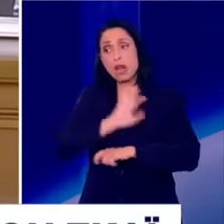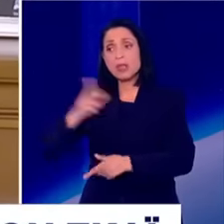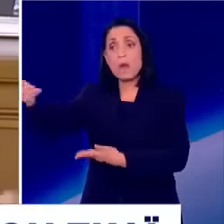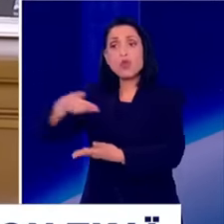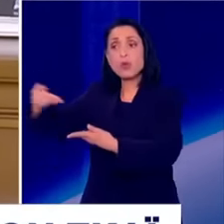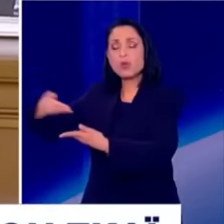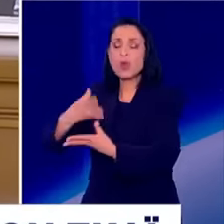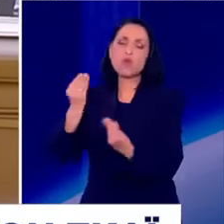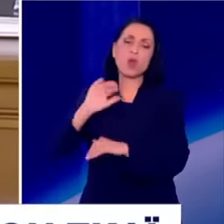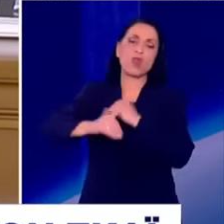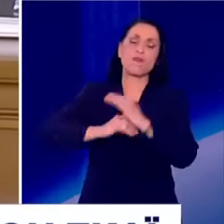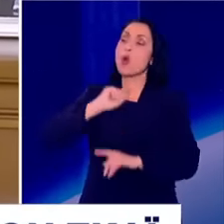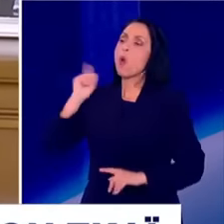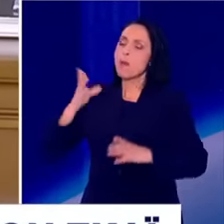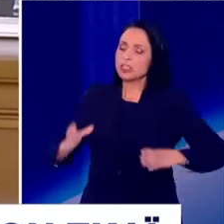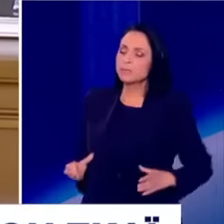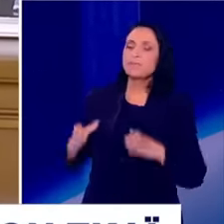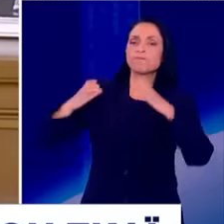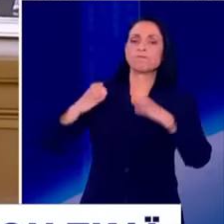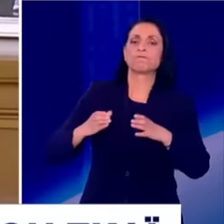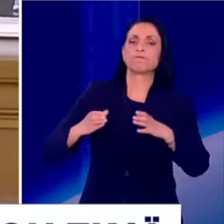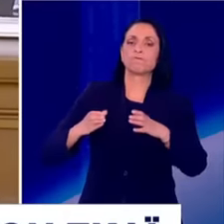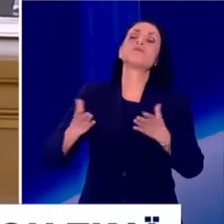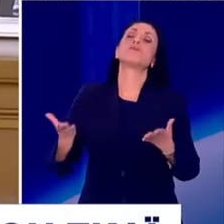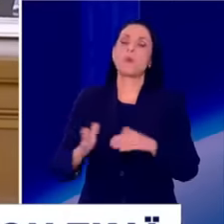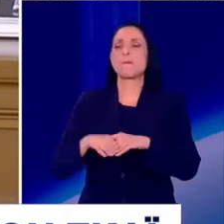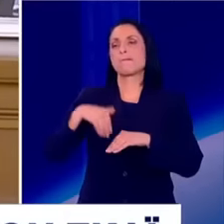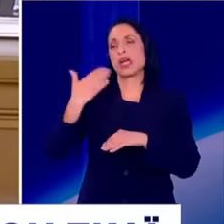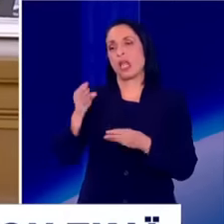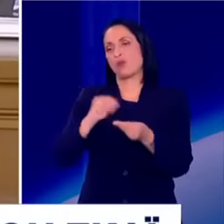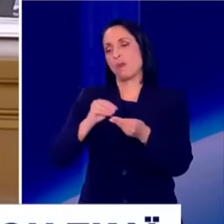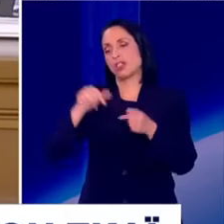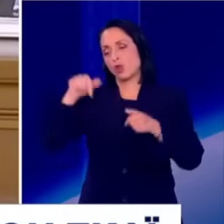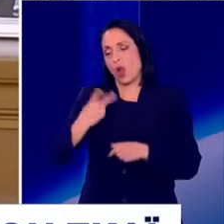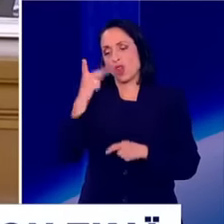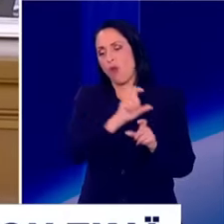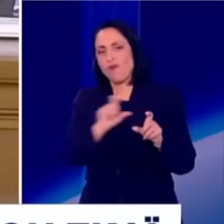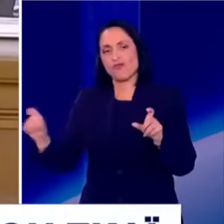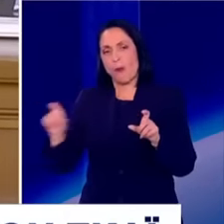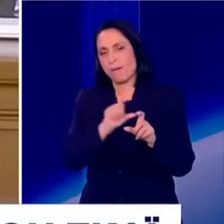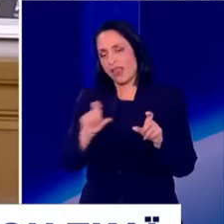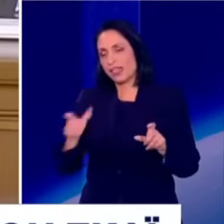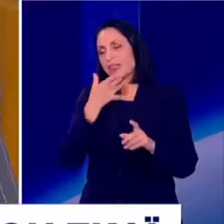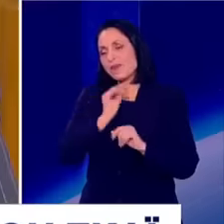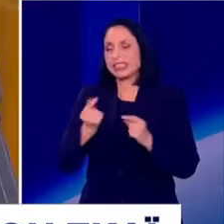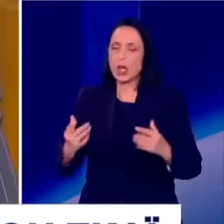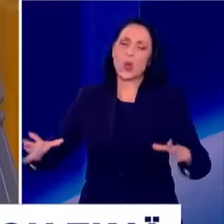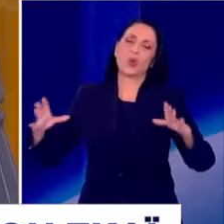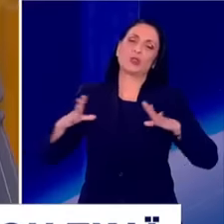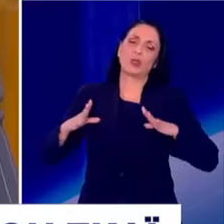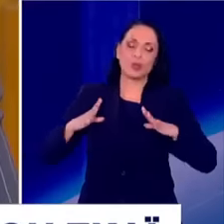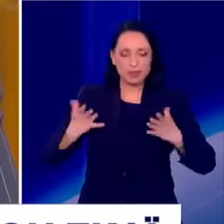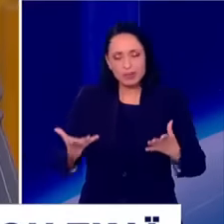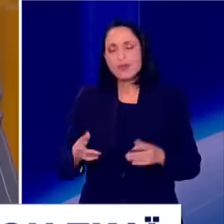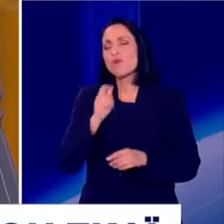προτάσεις. Και όλοι μαζί στεταγμένα πάμε να δώσουμε την μάχη μετά το Πάσχα προφανώς, γιατί τώρα θα έχουμε 2 εβδομάδες σχετικής